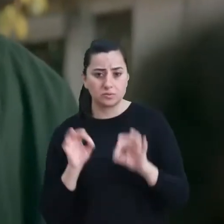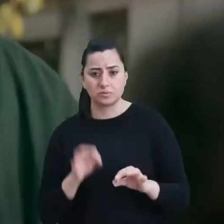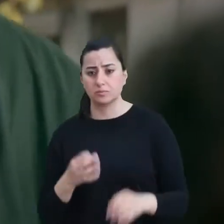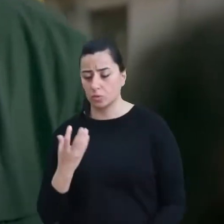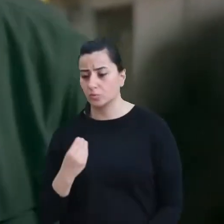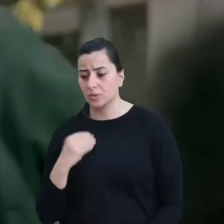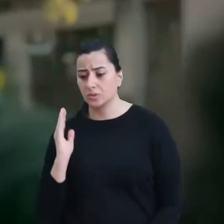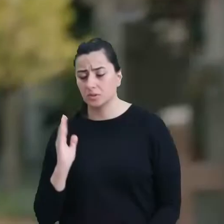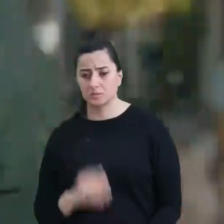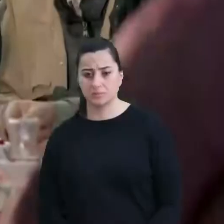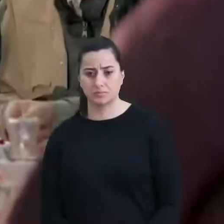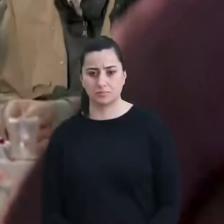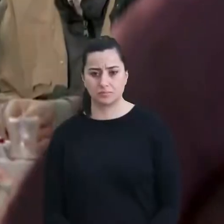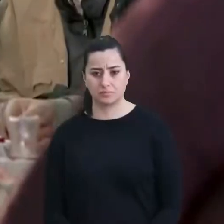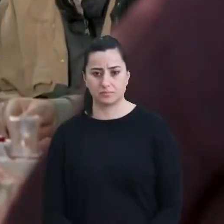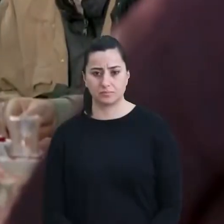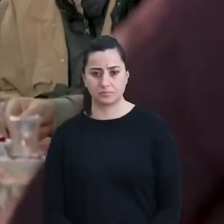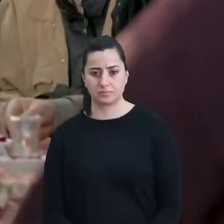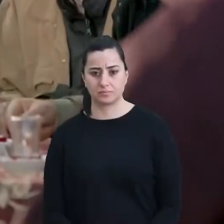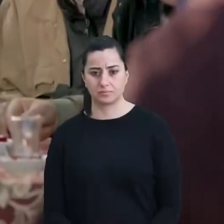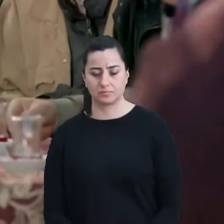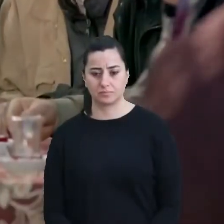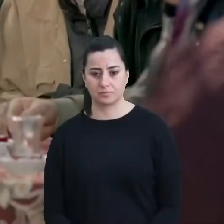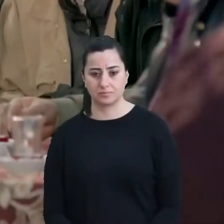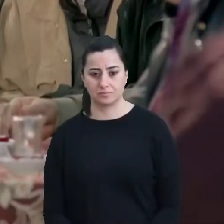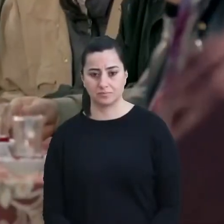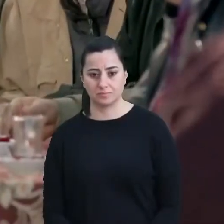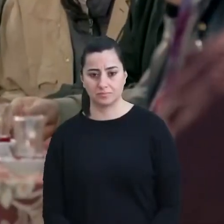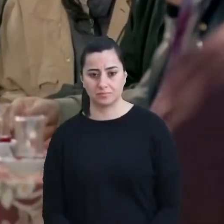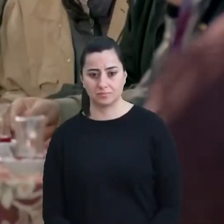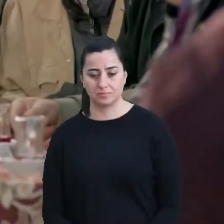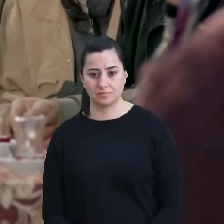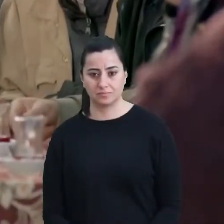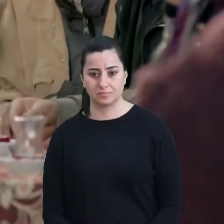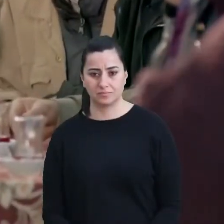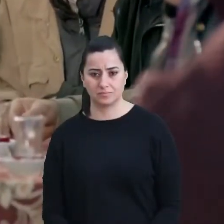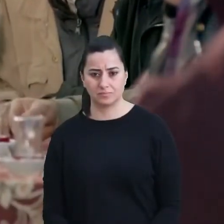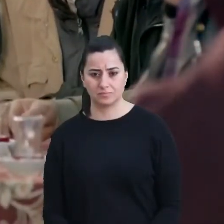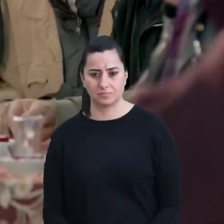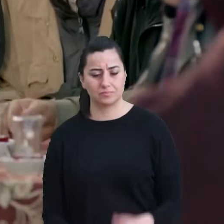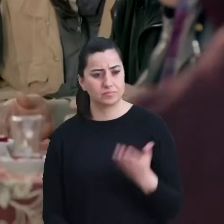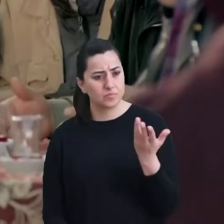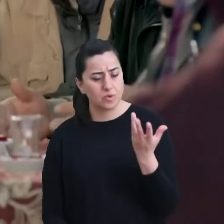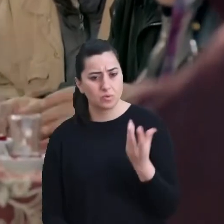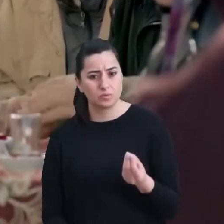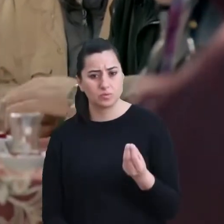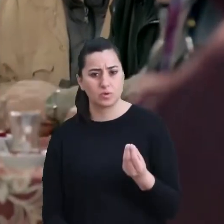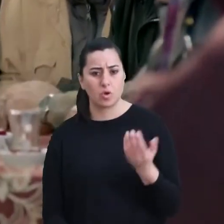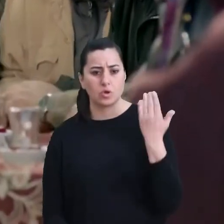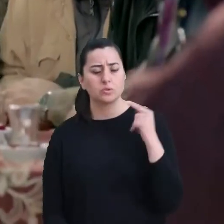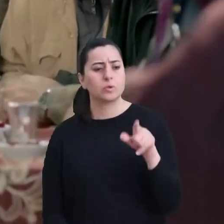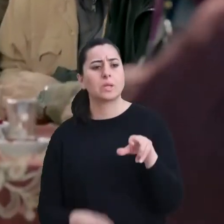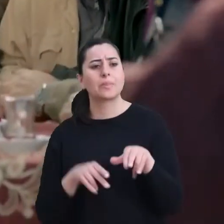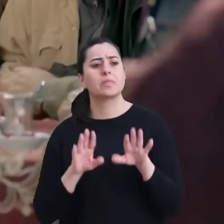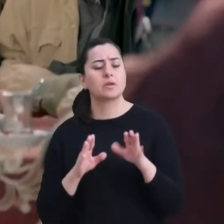kötü oldum ben hocam. Vallahi. Yakasını açıp kaçar gibi masadakilerin yanından uzaklaştı. Allah Allah. Önceden